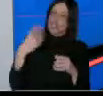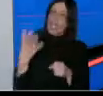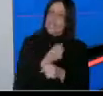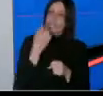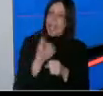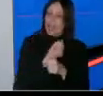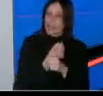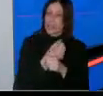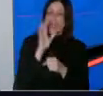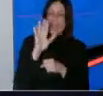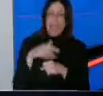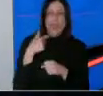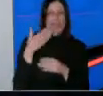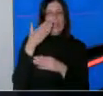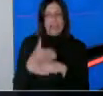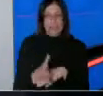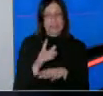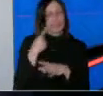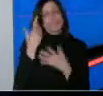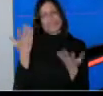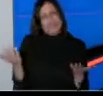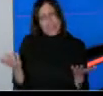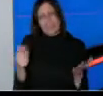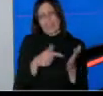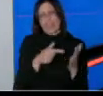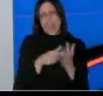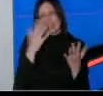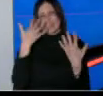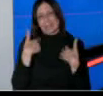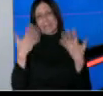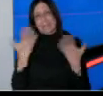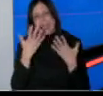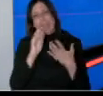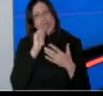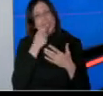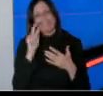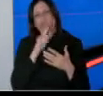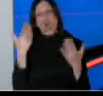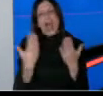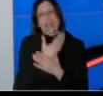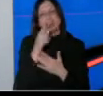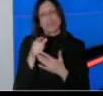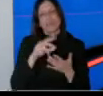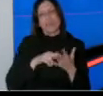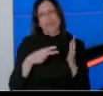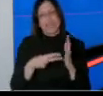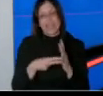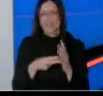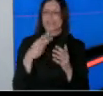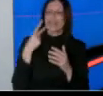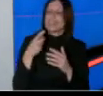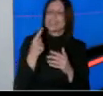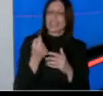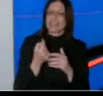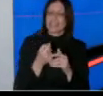שבעניין הזה אנחנו לא נכנסים לפינה הזאת. אני לא יודע כי לא מספרים לי מה קורה במוסד, אבל זה לא חדשו בפוליטיקה. זה כמעט